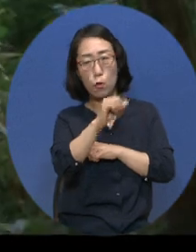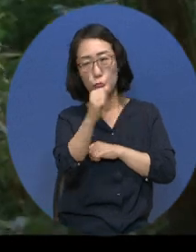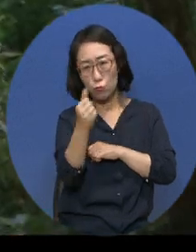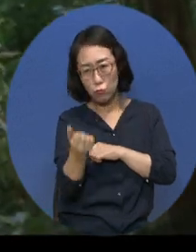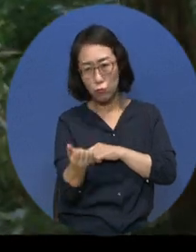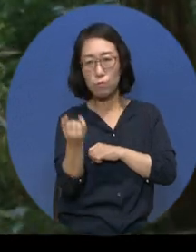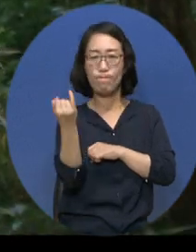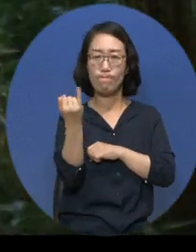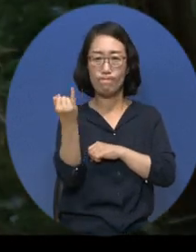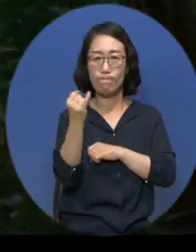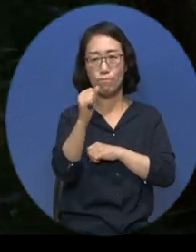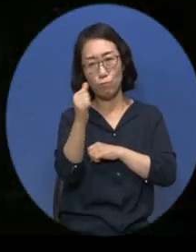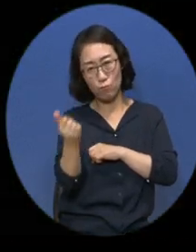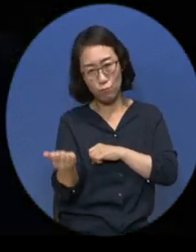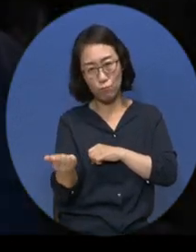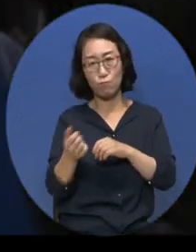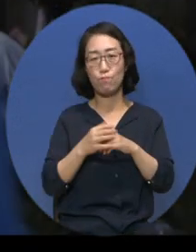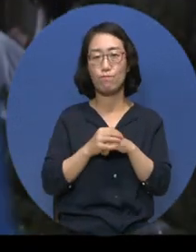미우.